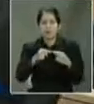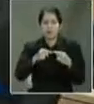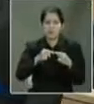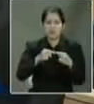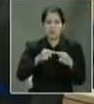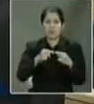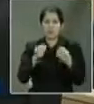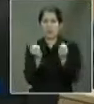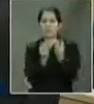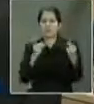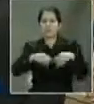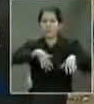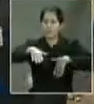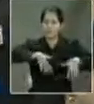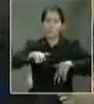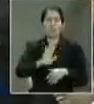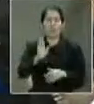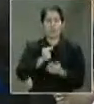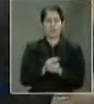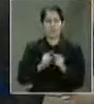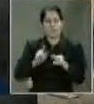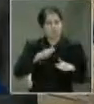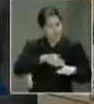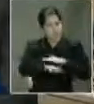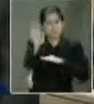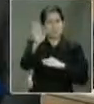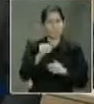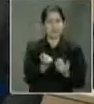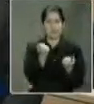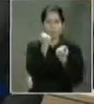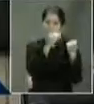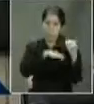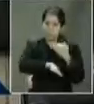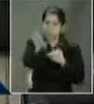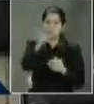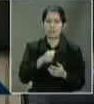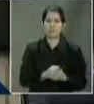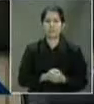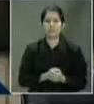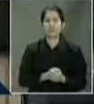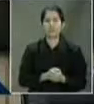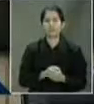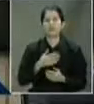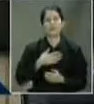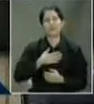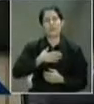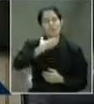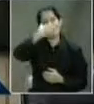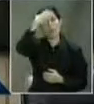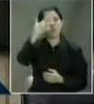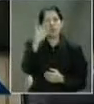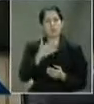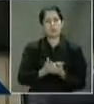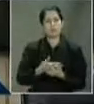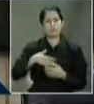สิวะก็หนีมาที่โรงแรมกระบี่มาลีไทยผมไม่โกรธเลยรถบุบเยอะแยะกลับ